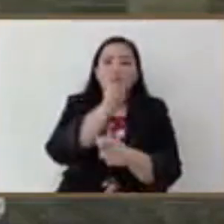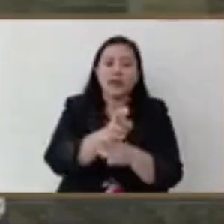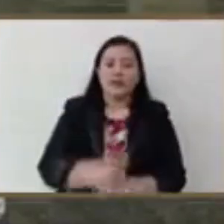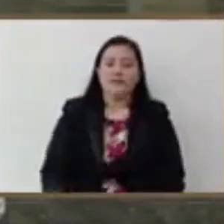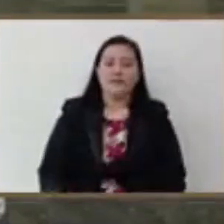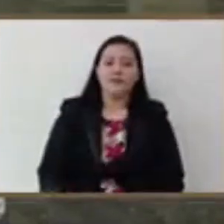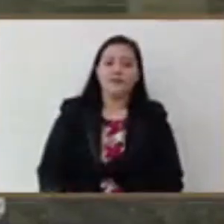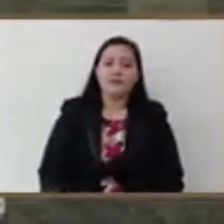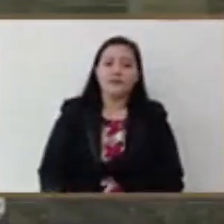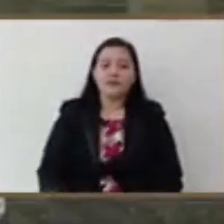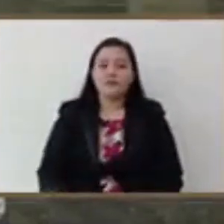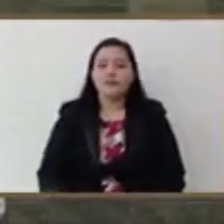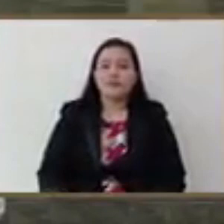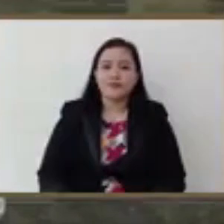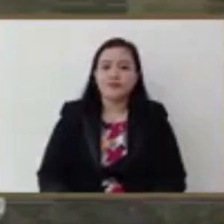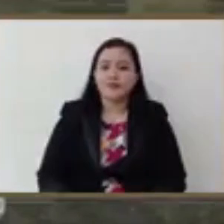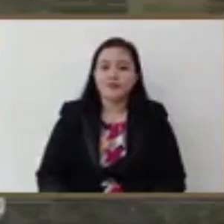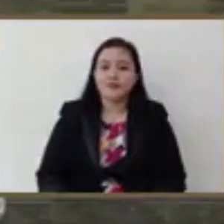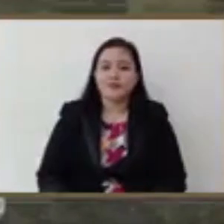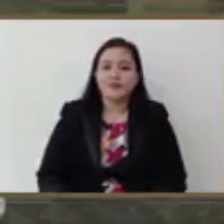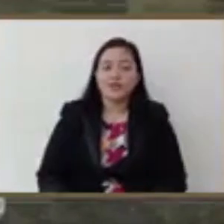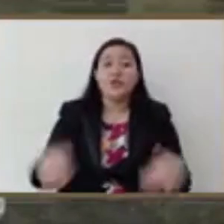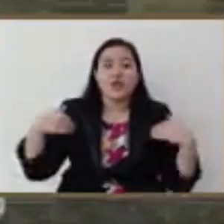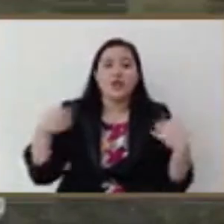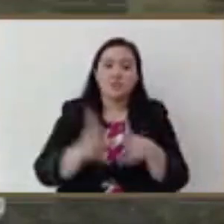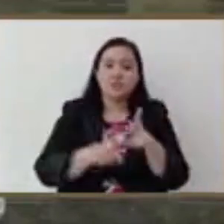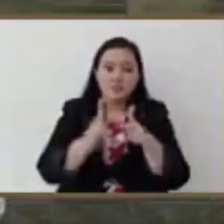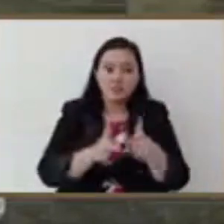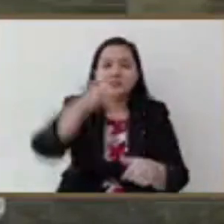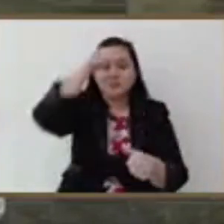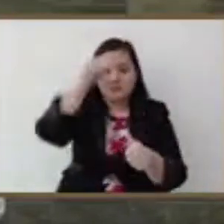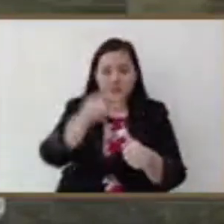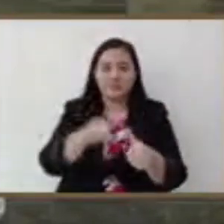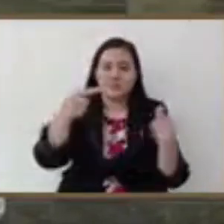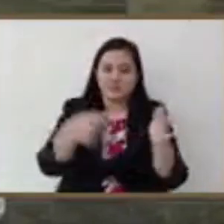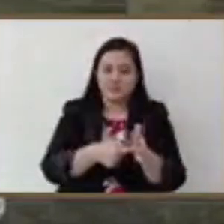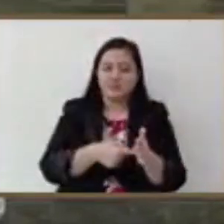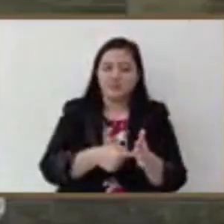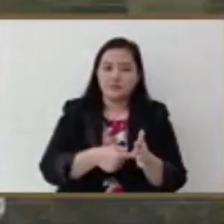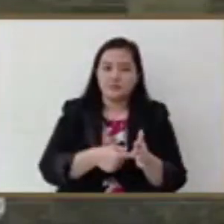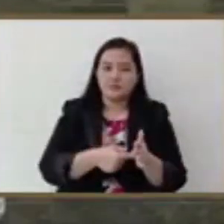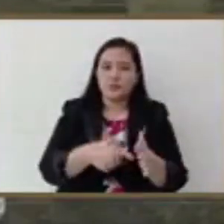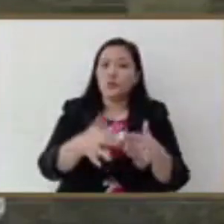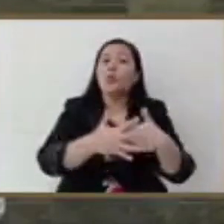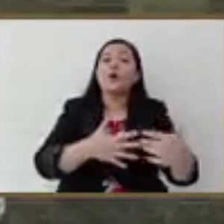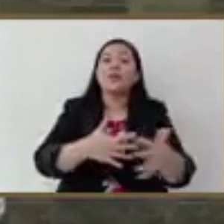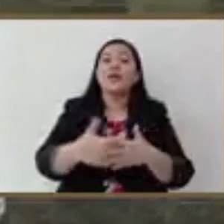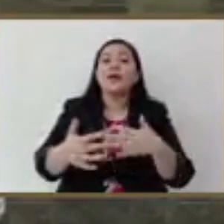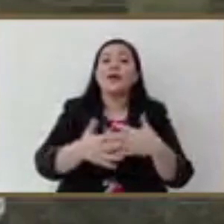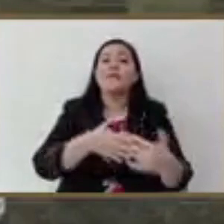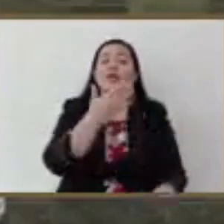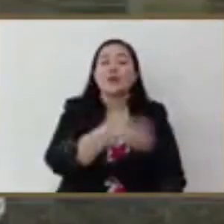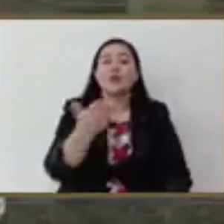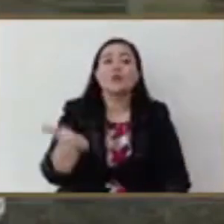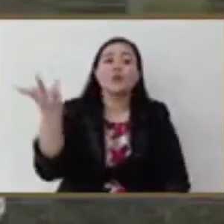Ilagay niyo itong mabuti sa inyong mga isipan, mga young people. Sapagkat anumang meron kayo at